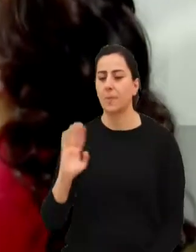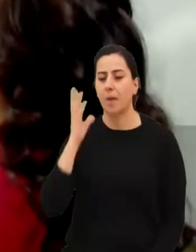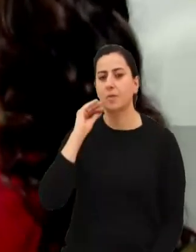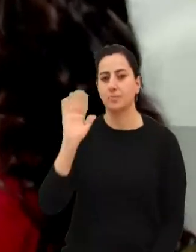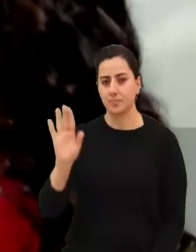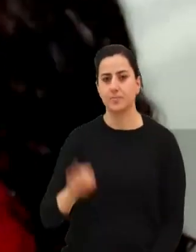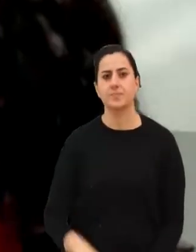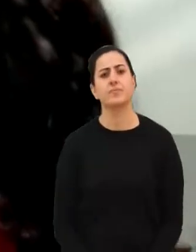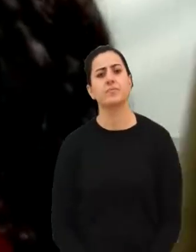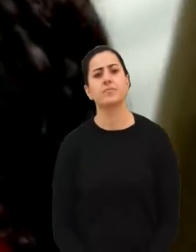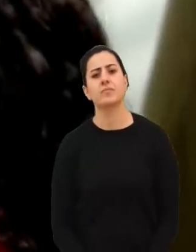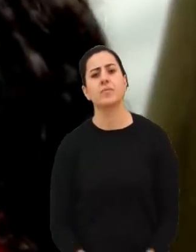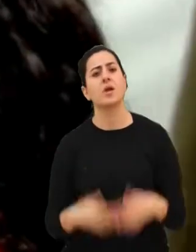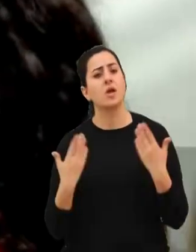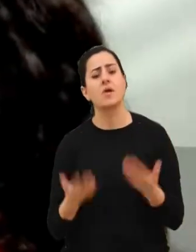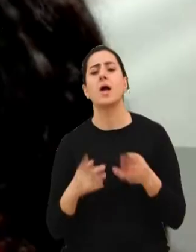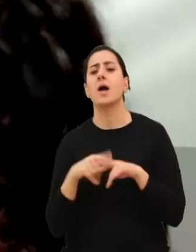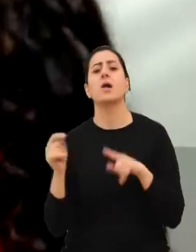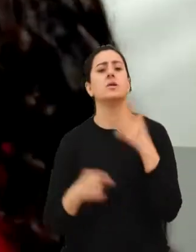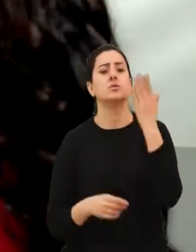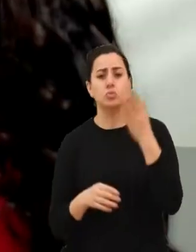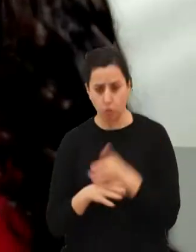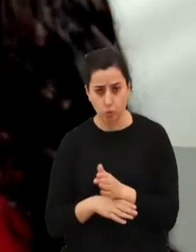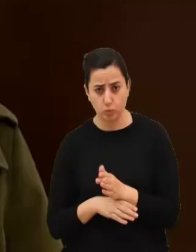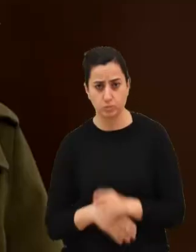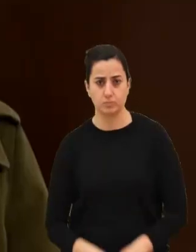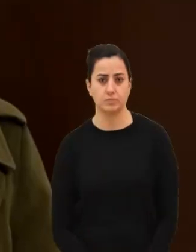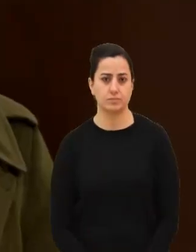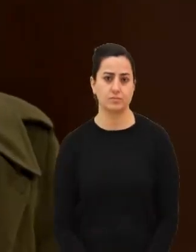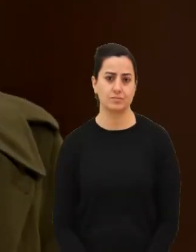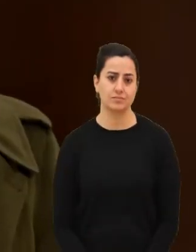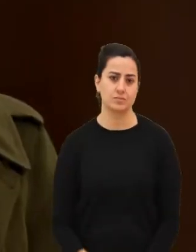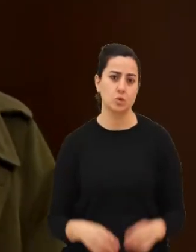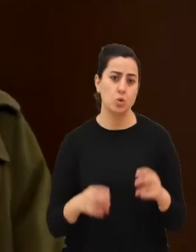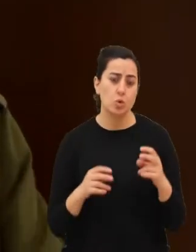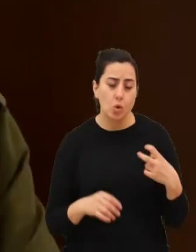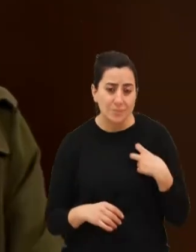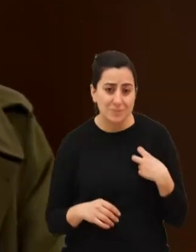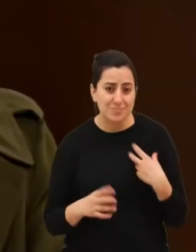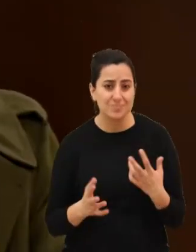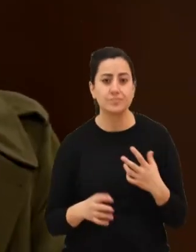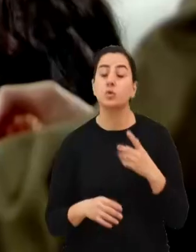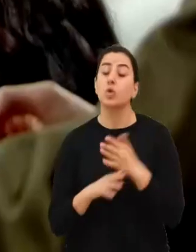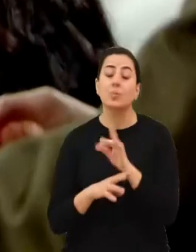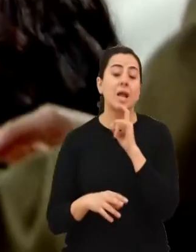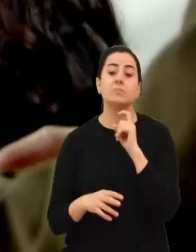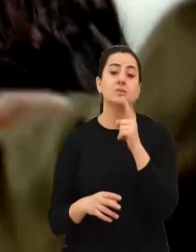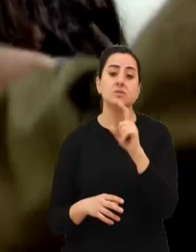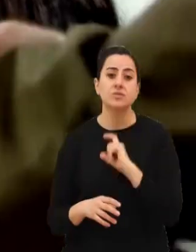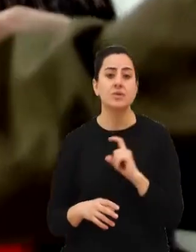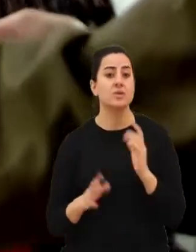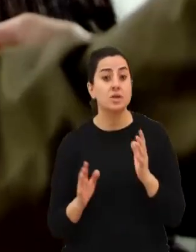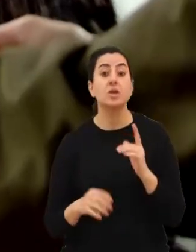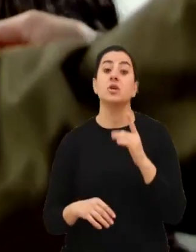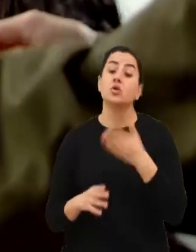Yeter. Anladım. Peki başkomiserim. Evet Putukali. Doğru mu bunlar? Doğru mu yanlış mı? Ben tek cevap istiyorum. Doğru mu yanlış mı? Tamam